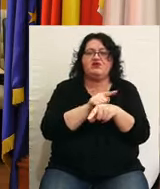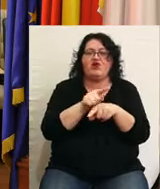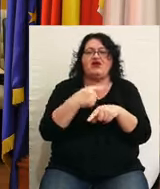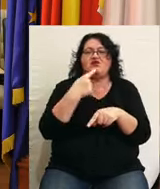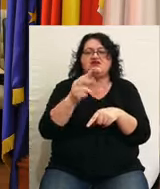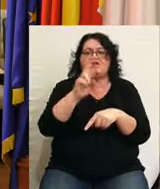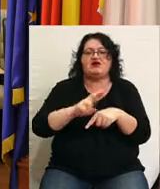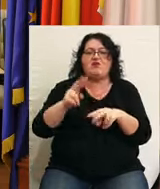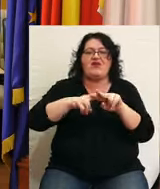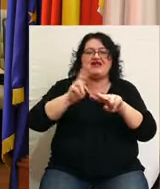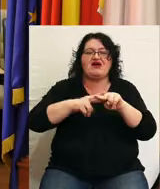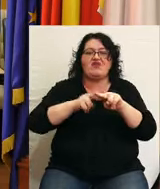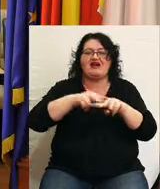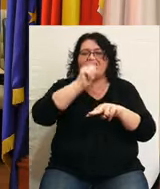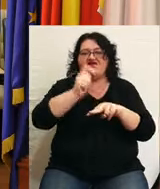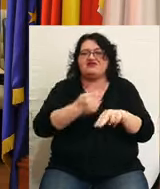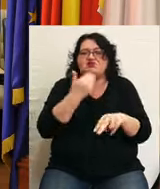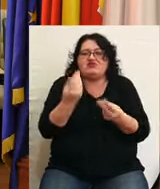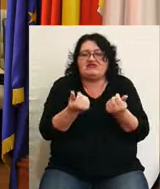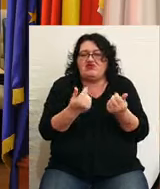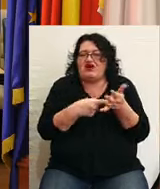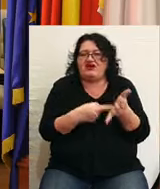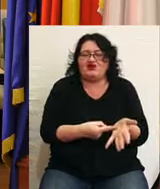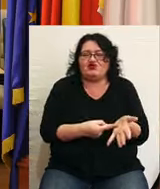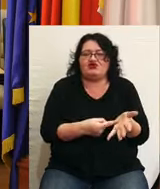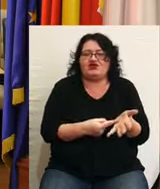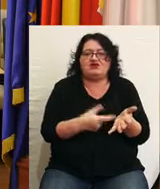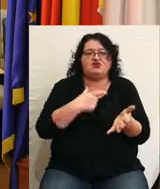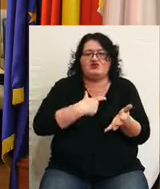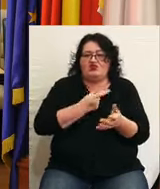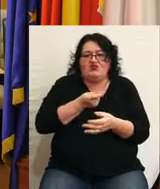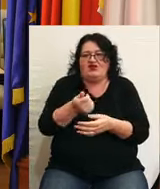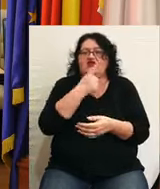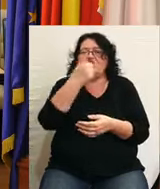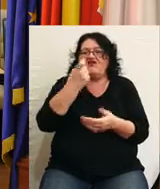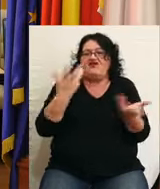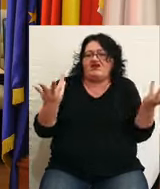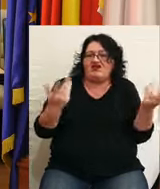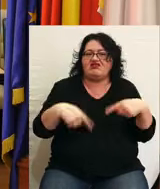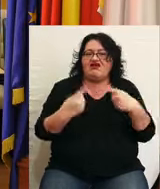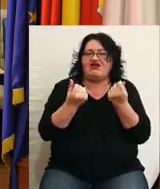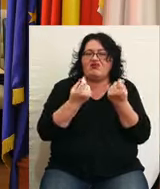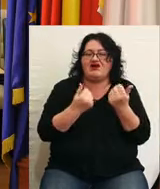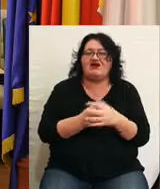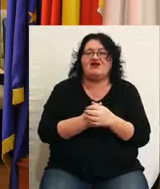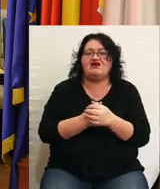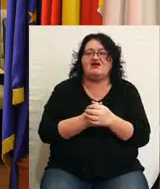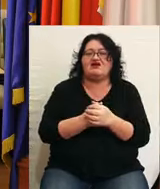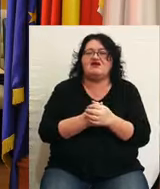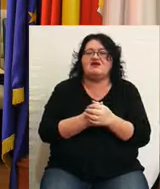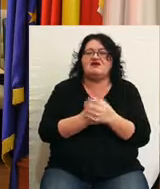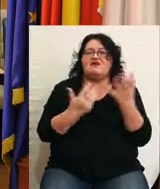spus, matematic, fizic, nu există acest cash disponibil